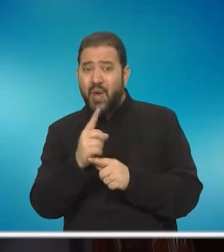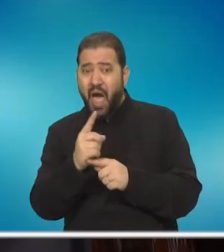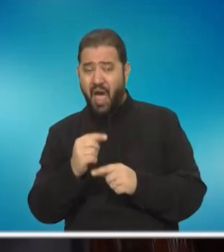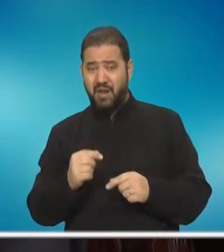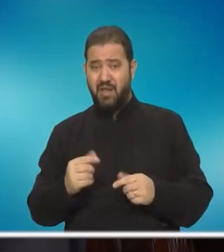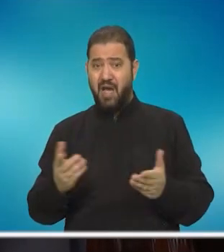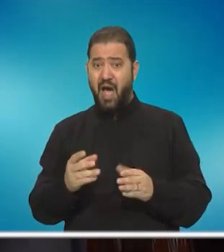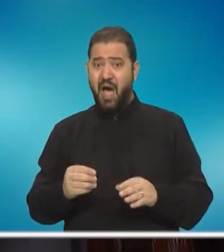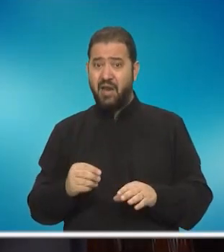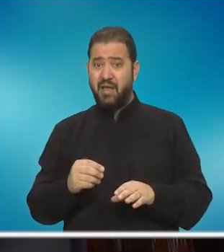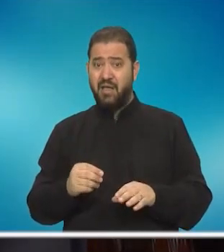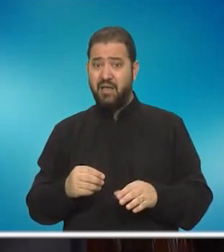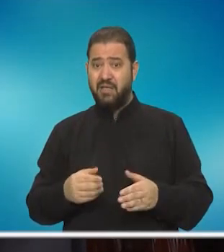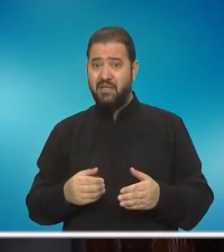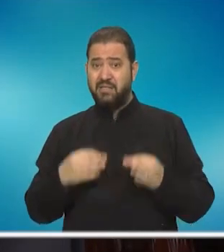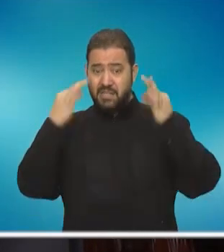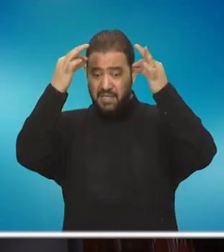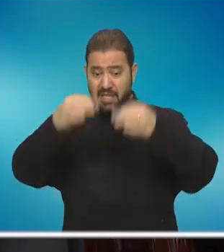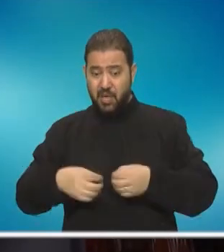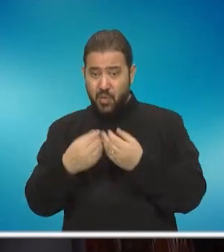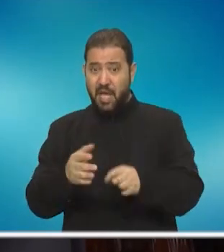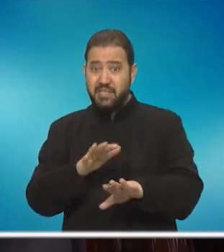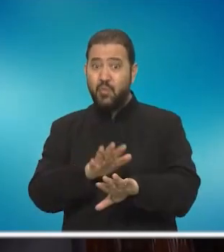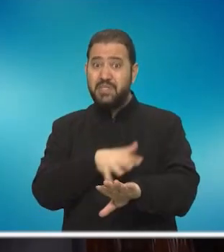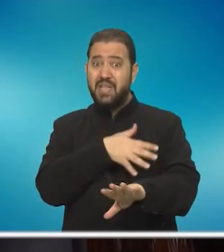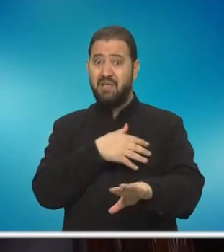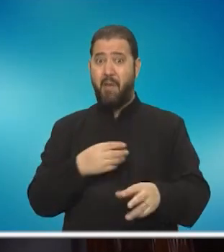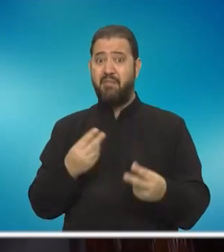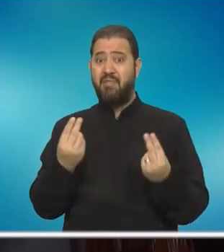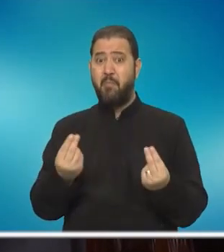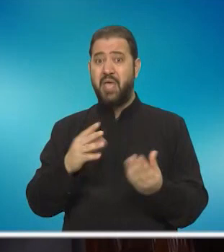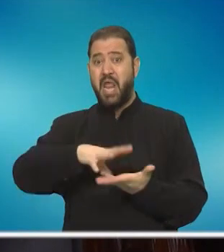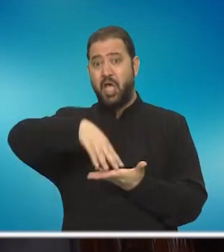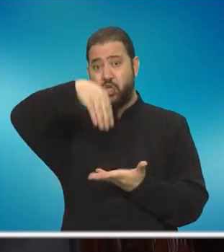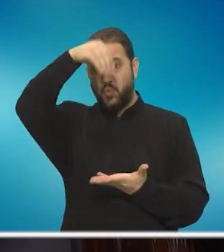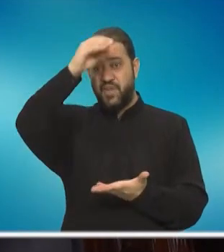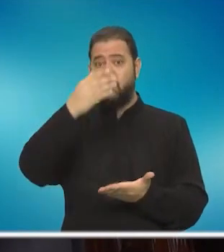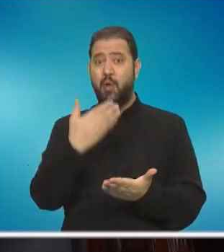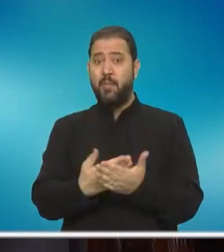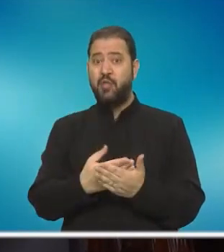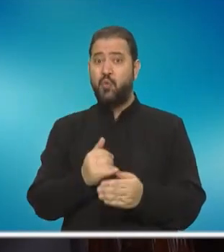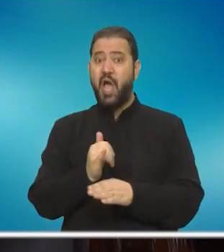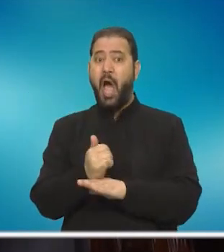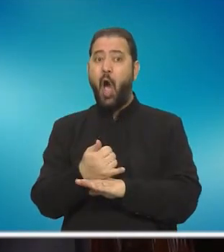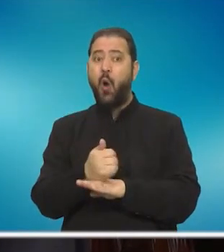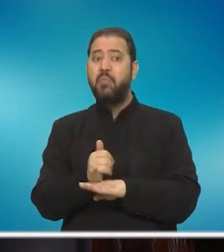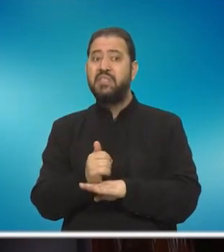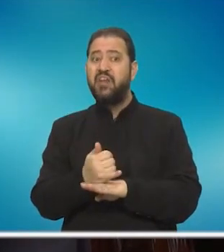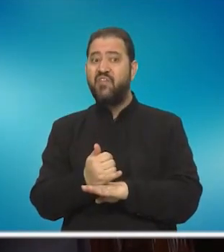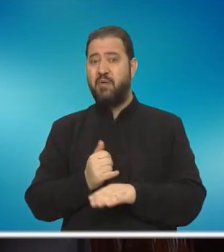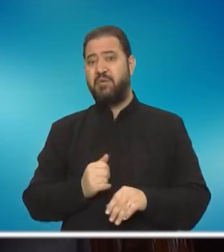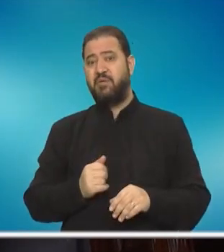înfrumusețeze sufletul și să simtă lucrul acesta. Pentru că, într-adevăr, observăm